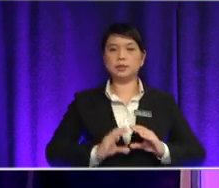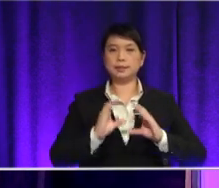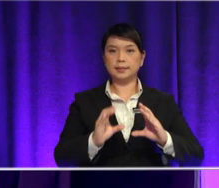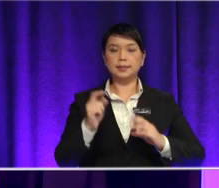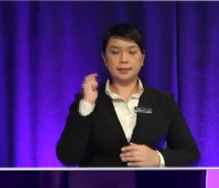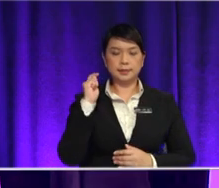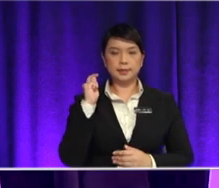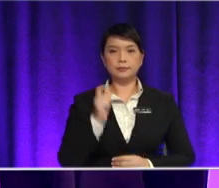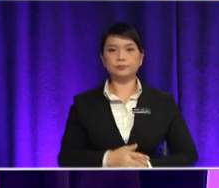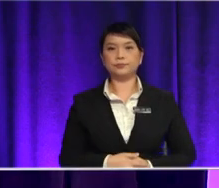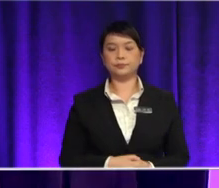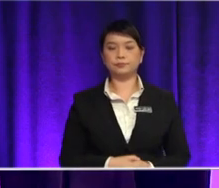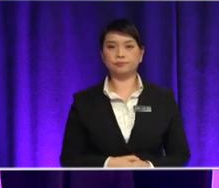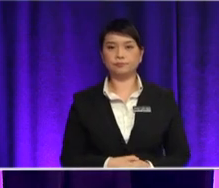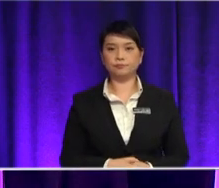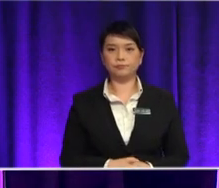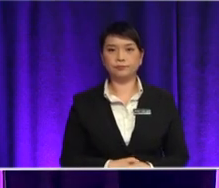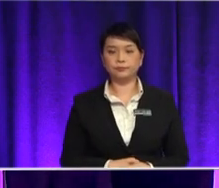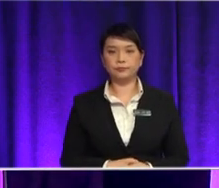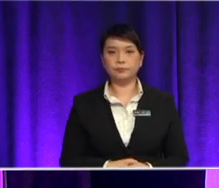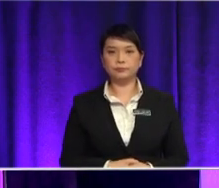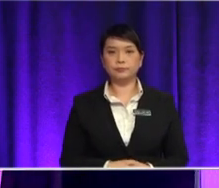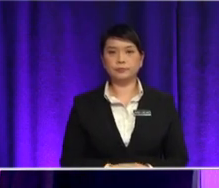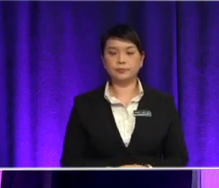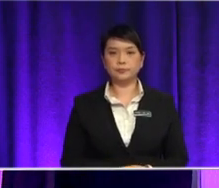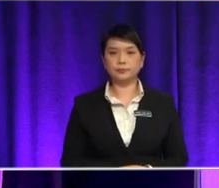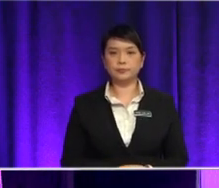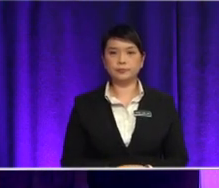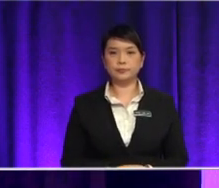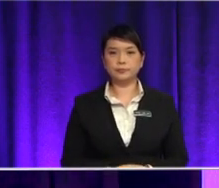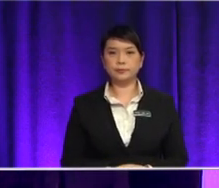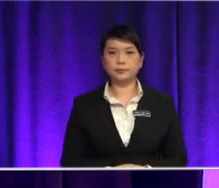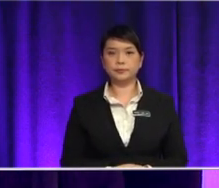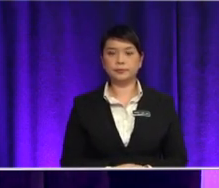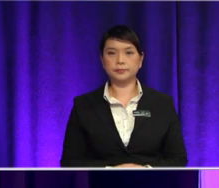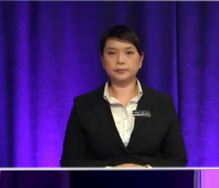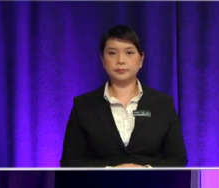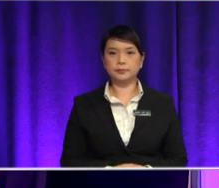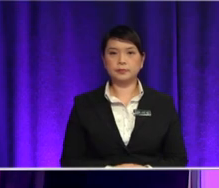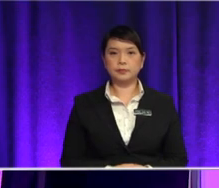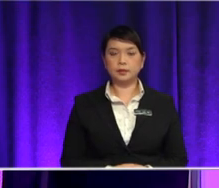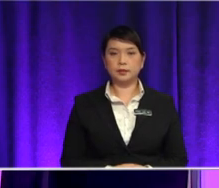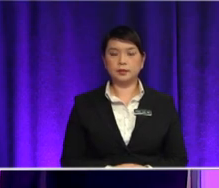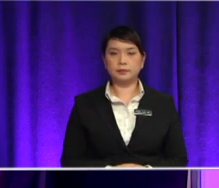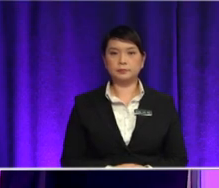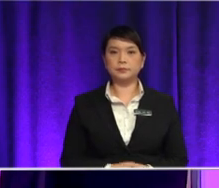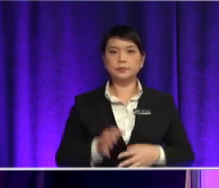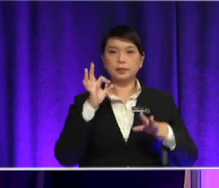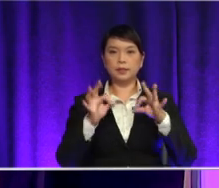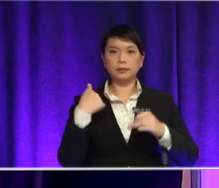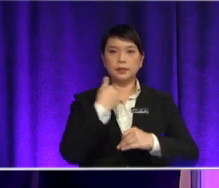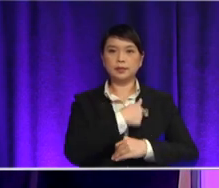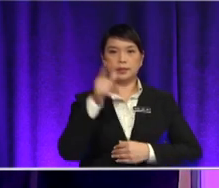Pencong, huruf J, huruf U, bimod, seragam dan juga bentuk loceng. Baik. Okey. Kalau kita